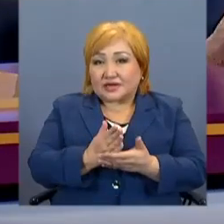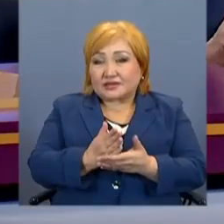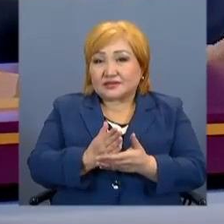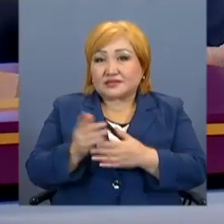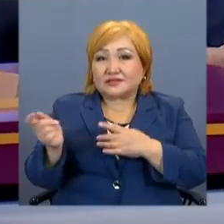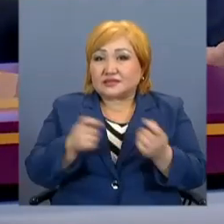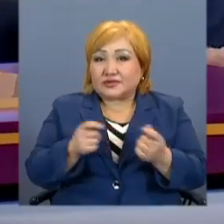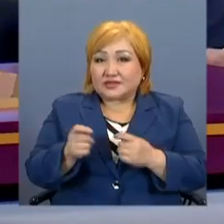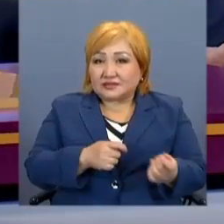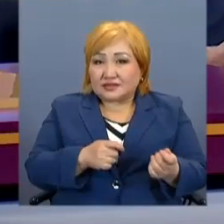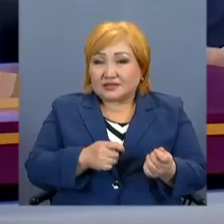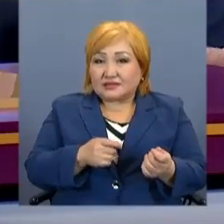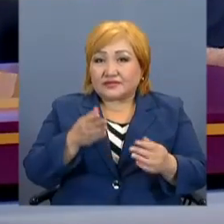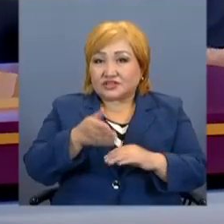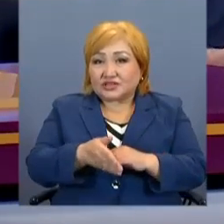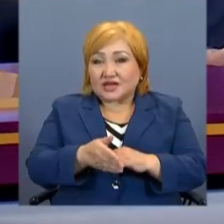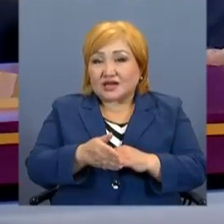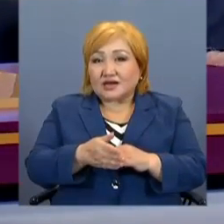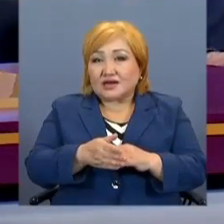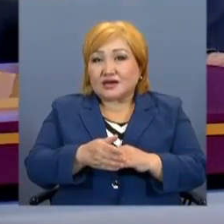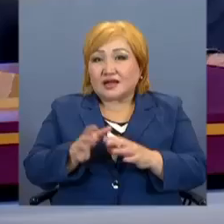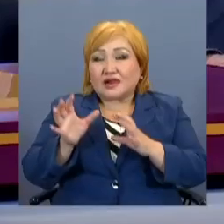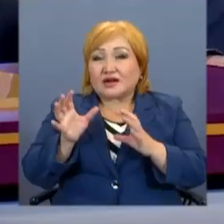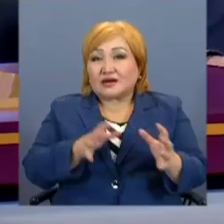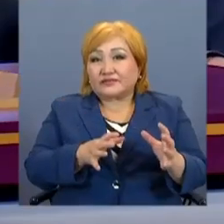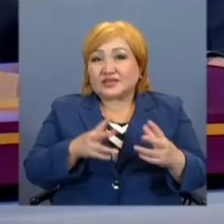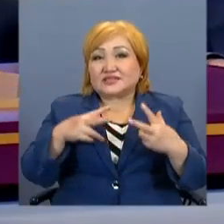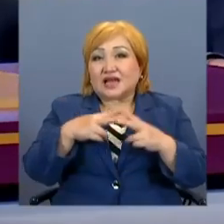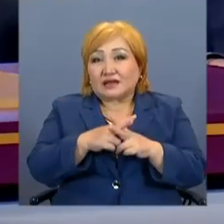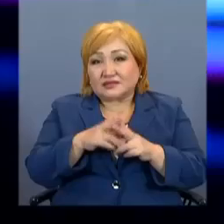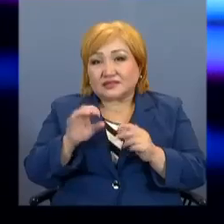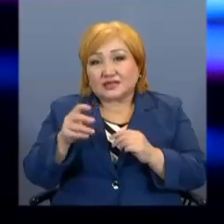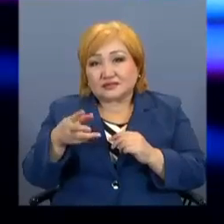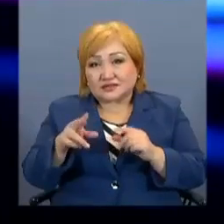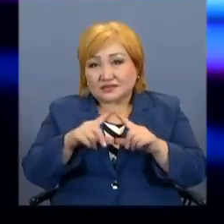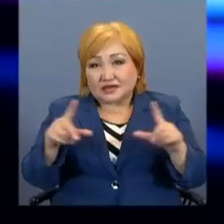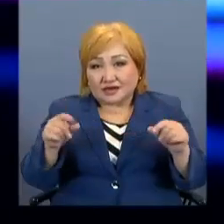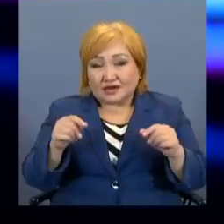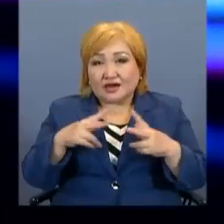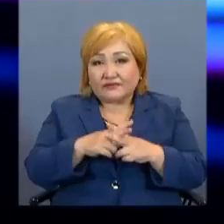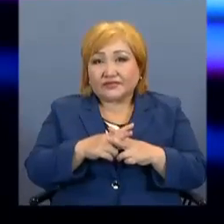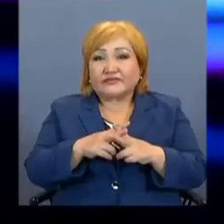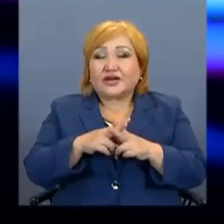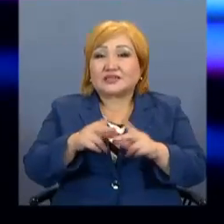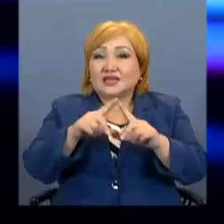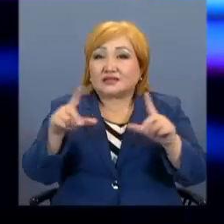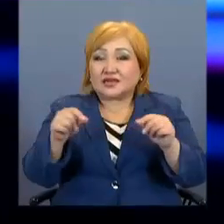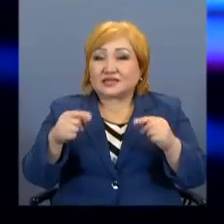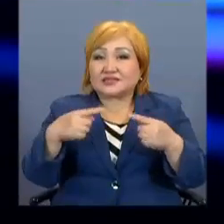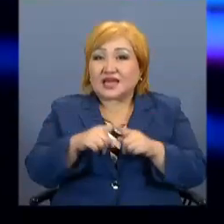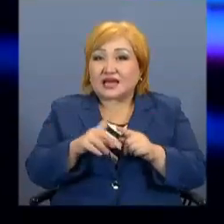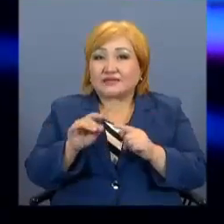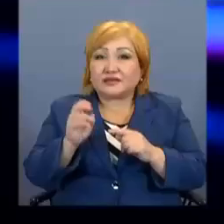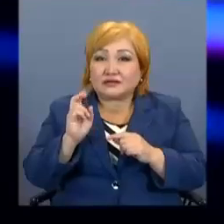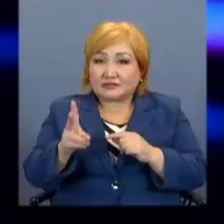кезде автостанцияларда немесе автовазалдарда міндет түрде жаңа механиктер тексеріп отырады. Тұрақсыз, біз бұл жерде ең көбінесе